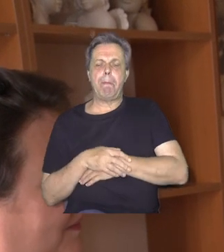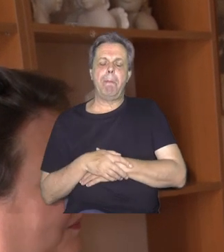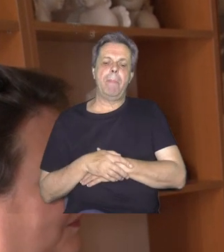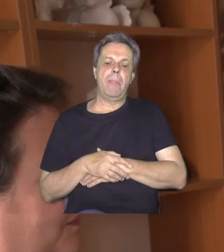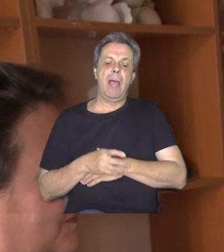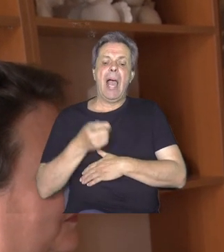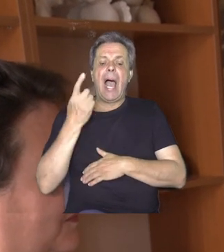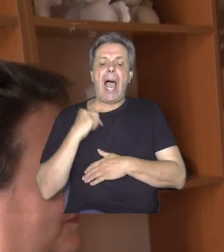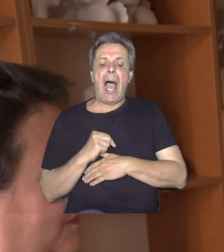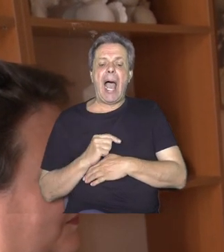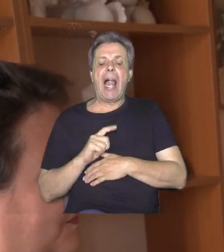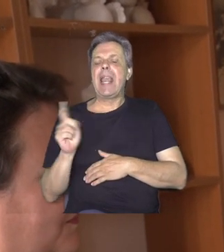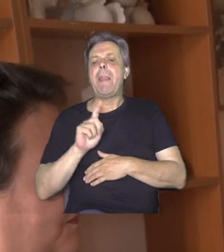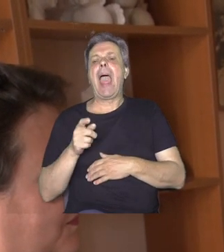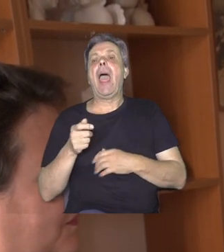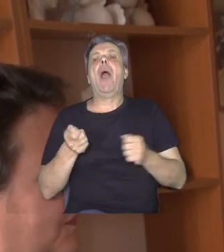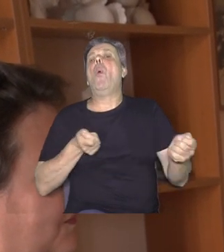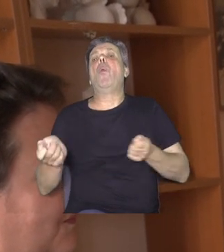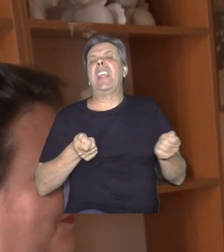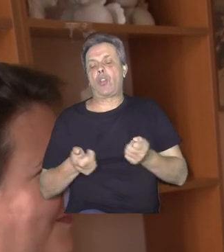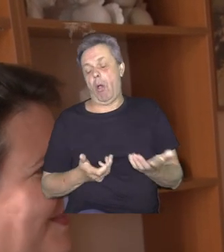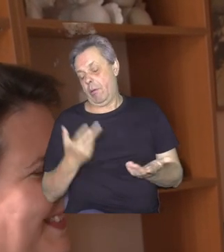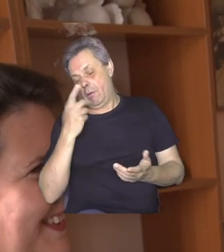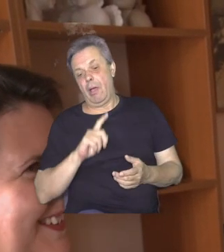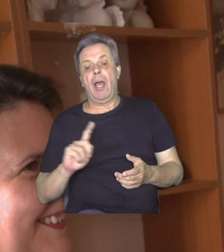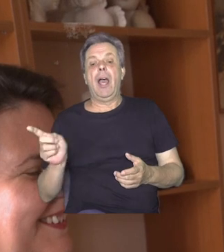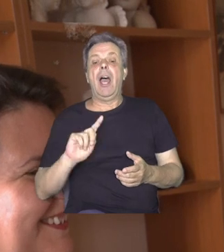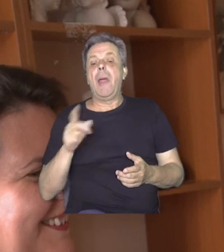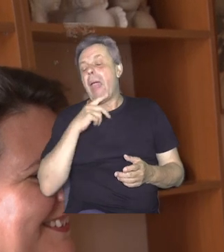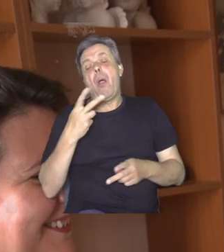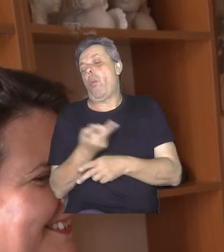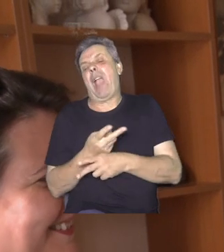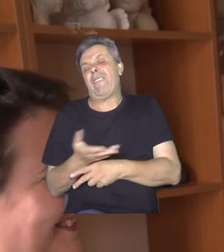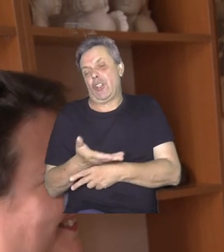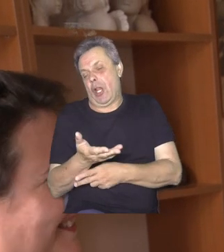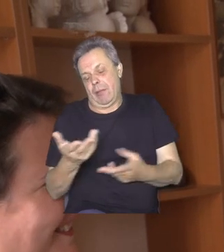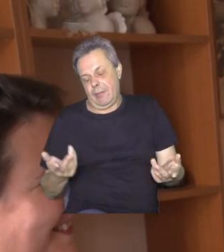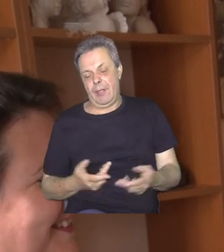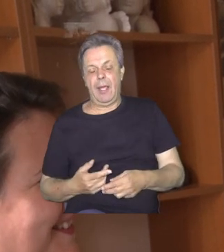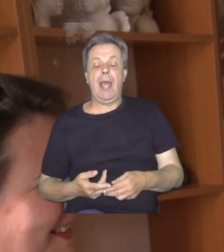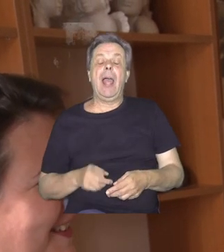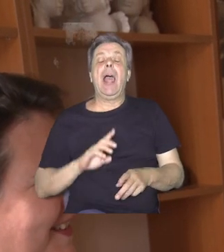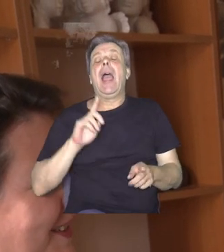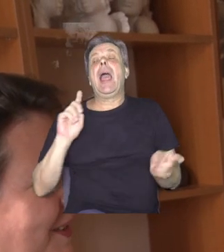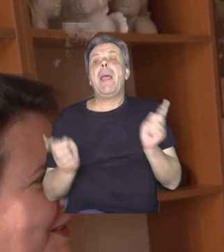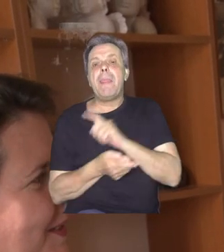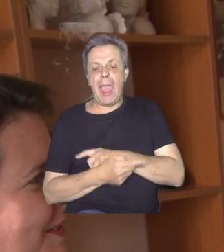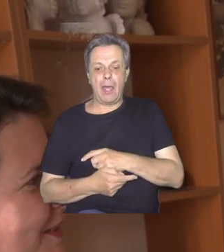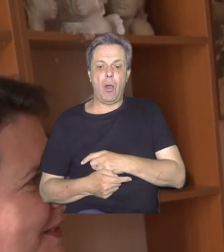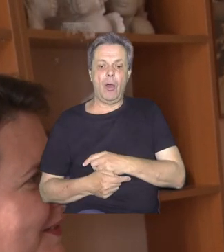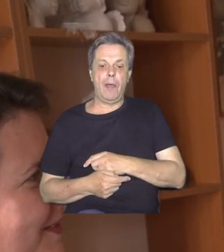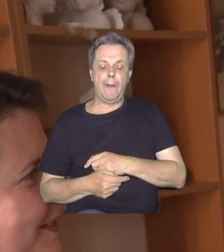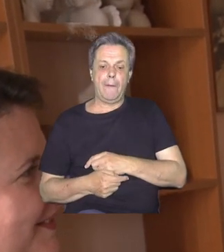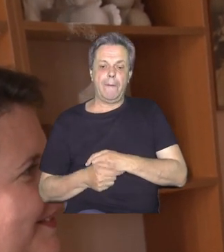Izlazim, ali ne u disko i ne u kafića, nego